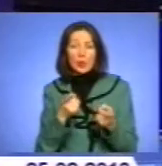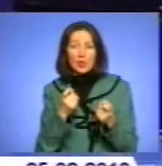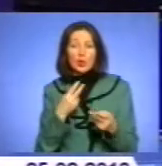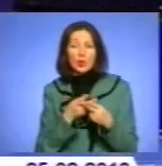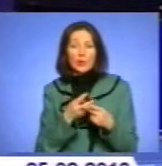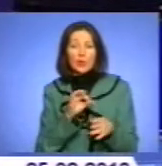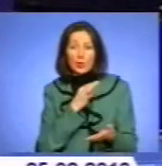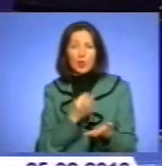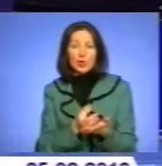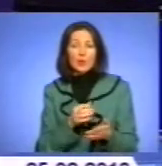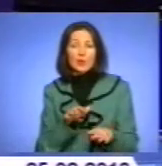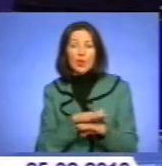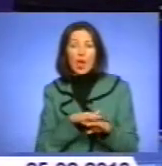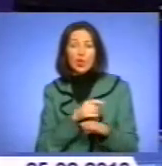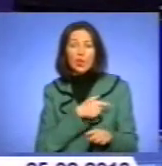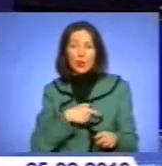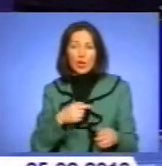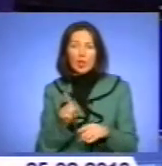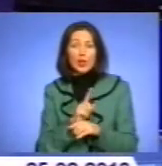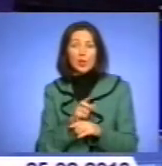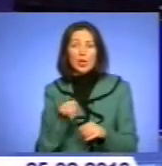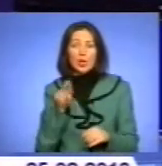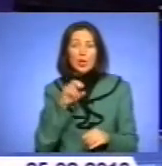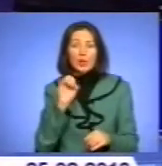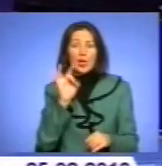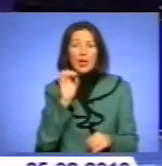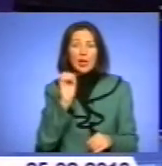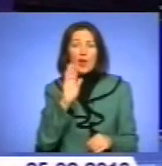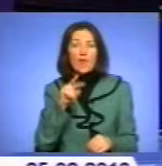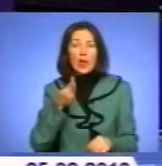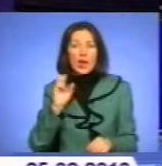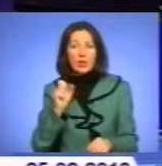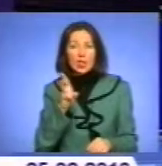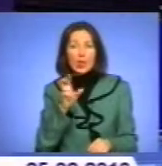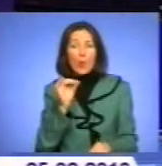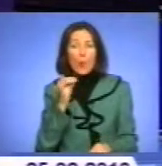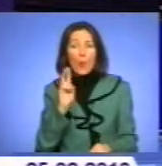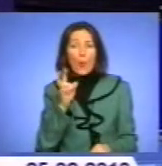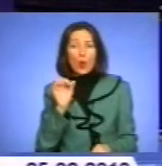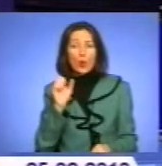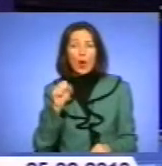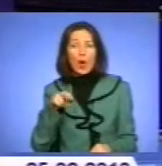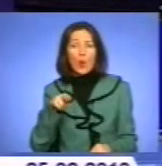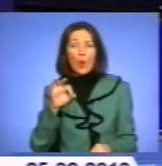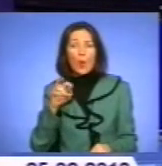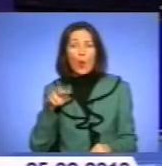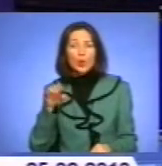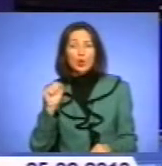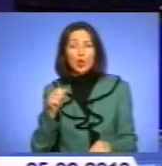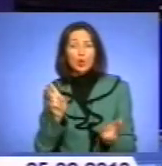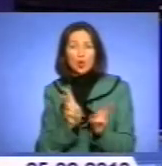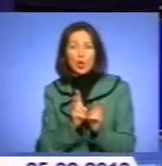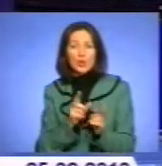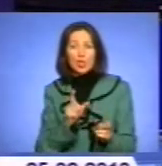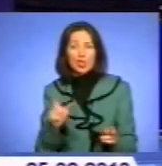Народні депутати від Тернопільщини Василь Деревляний, Володимир Бойко та Михайло Апостол зустрічаються з жителями краю у громадських